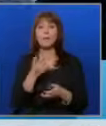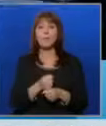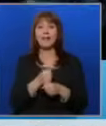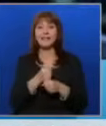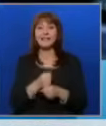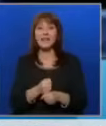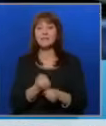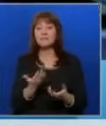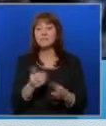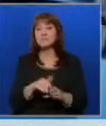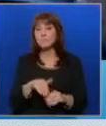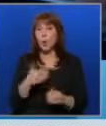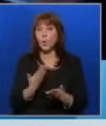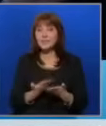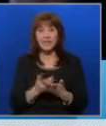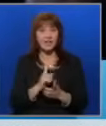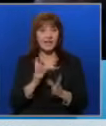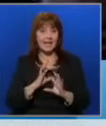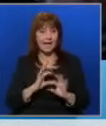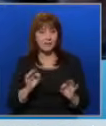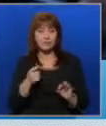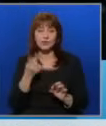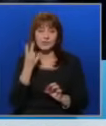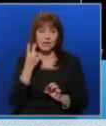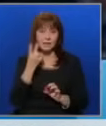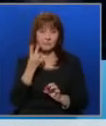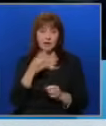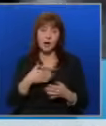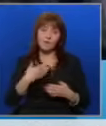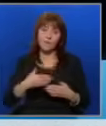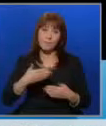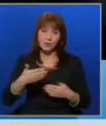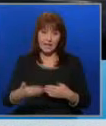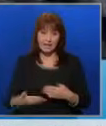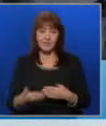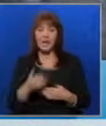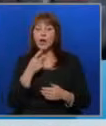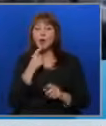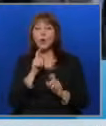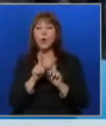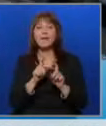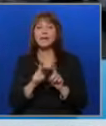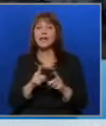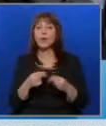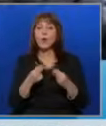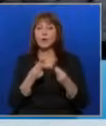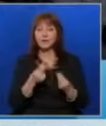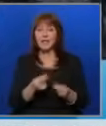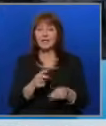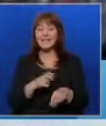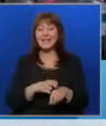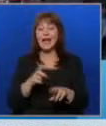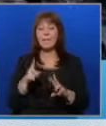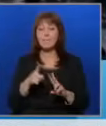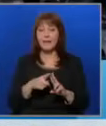оставка, не е ясно, но това ще стане ясно в последствие. Коментарът, който даде съпредседателят на ДПС